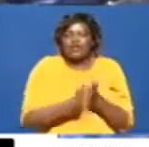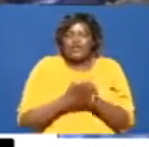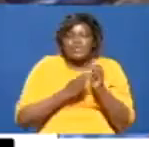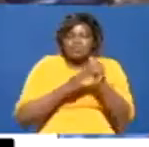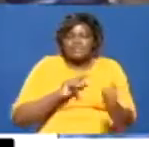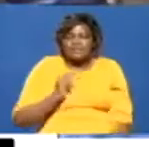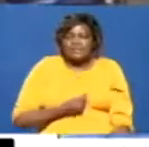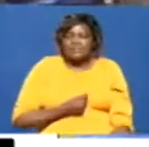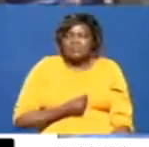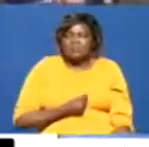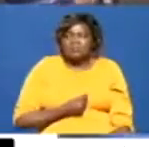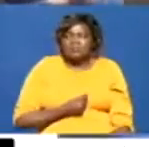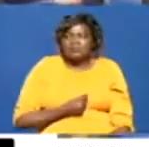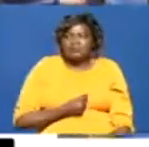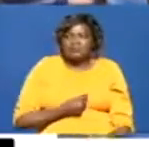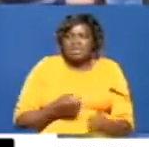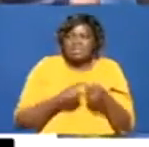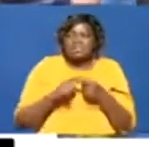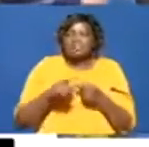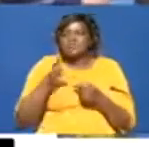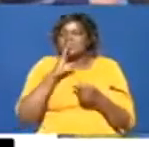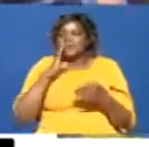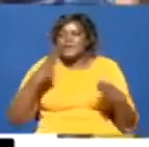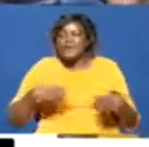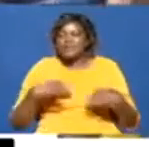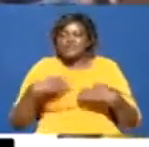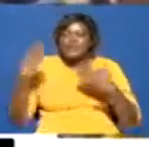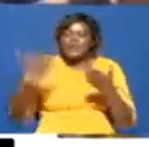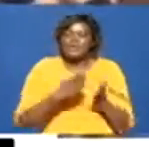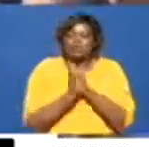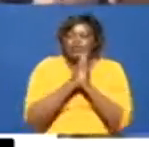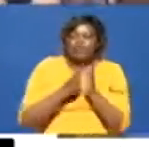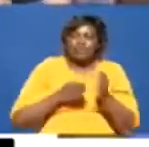mpaka wanaenda kukodesha mtu ya kitendawili ati akuja aongoze sisi.